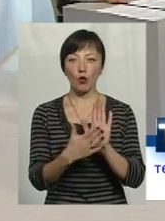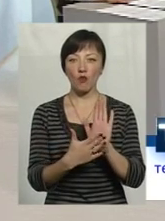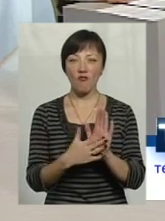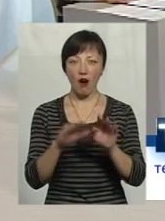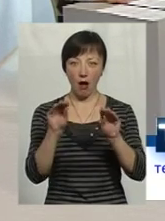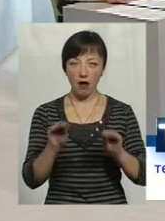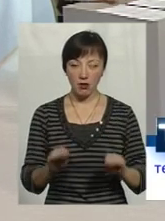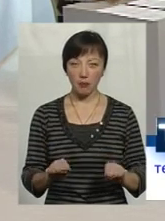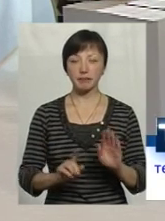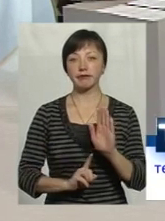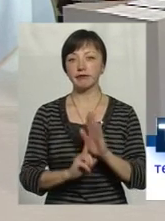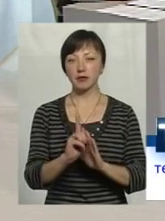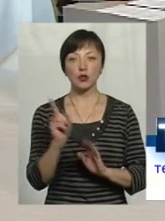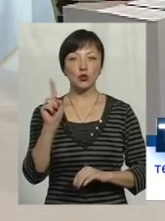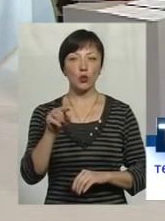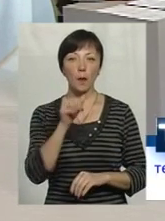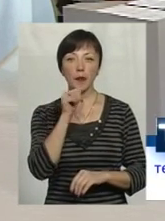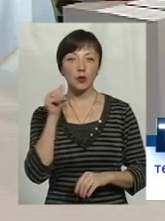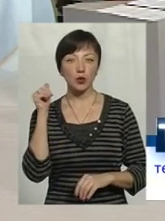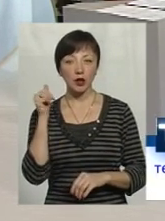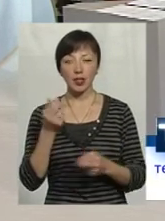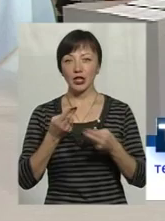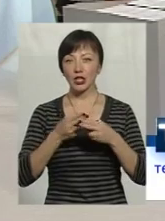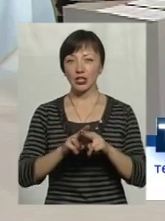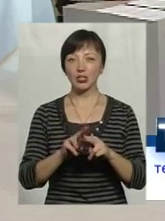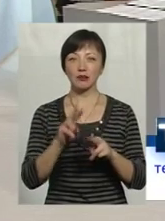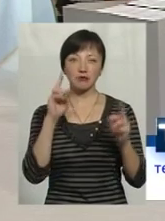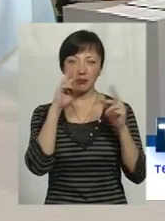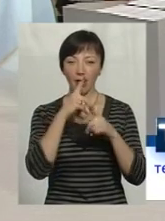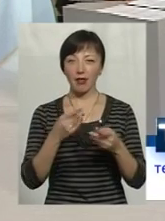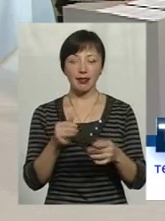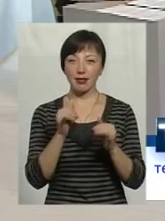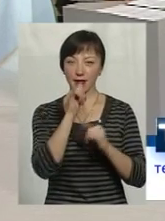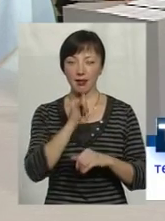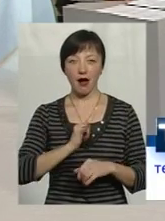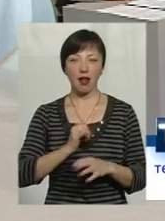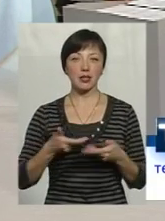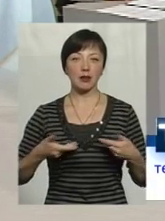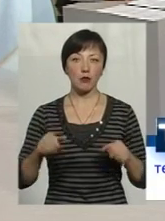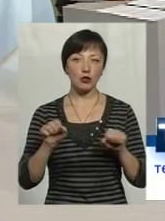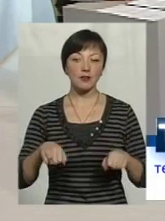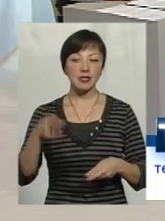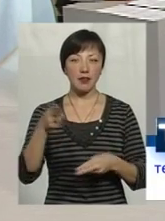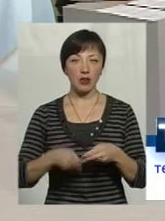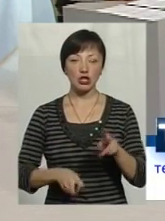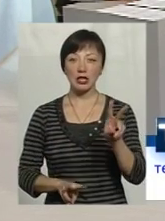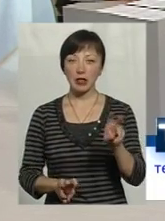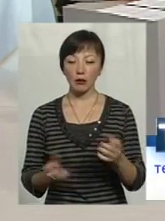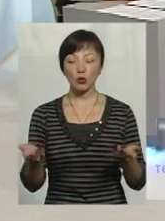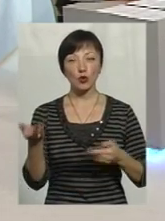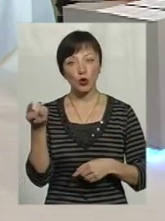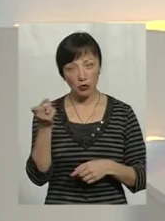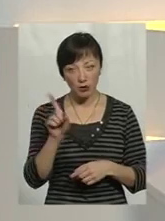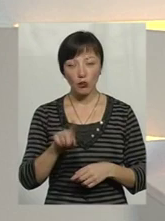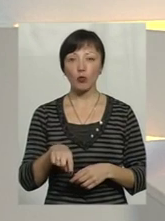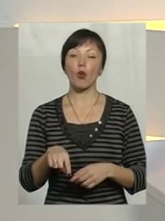розпочати з того, що минулого разу технічні несправності не дали нам до кінця завершити тему. Тому